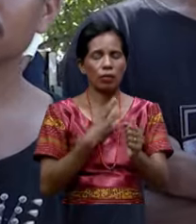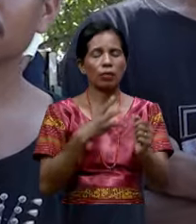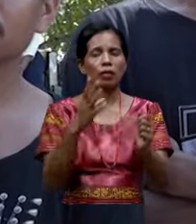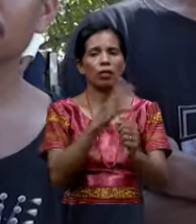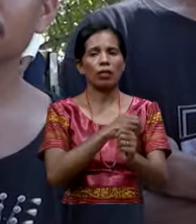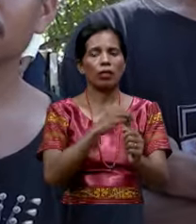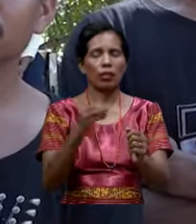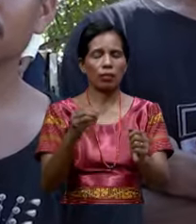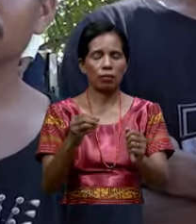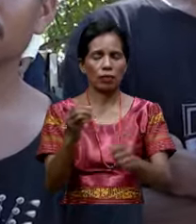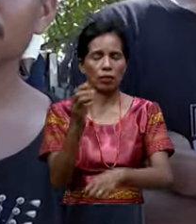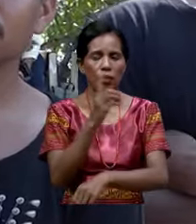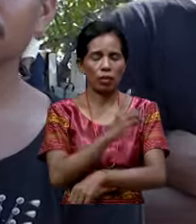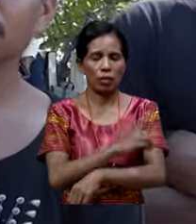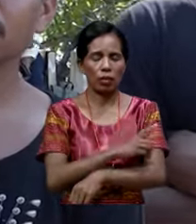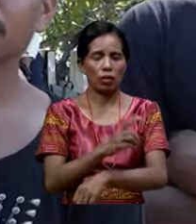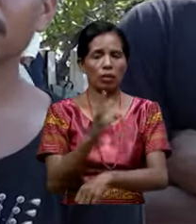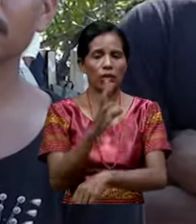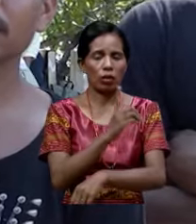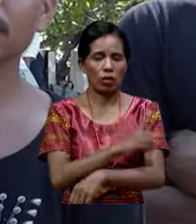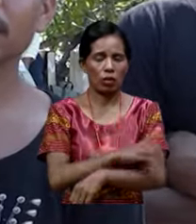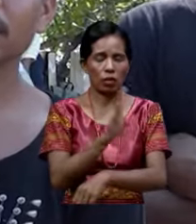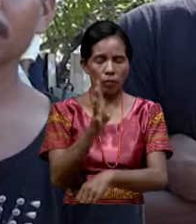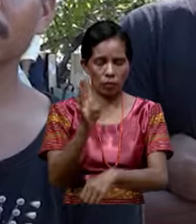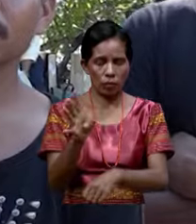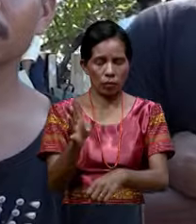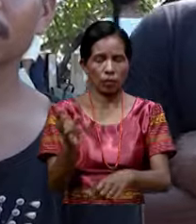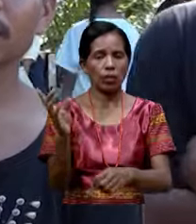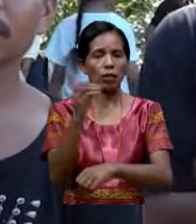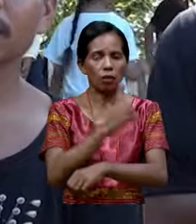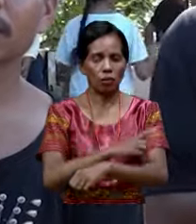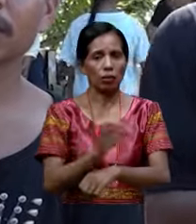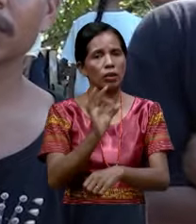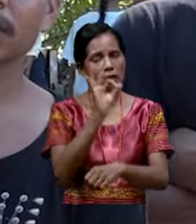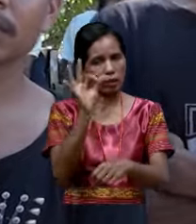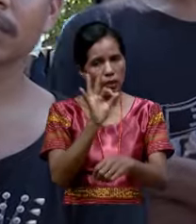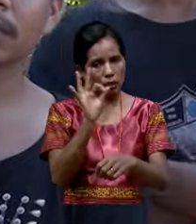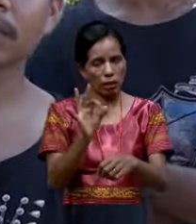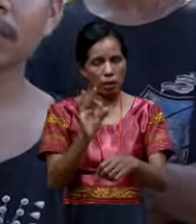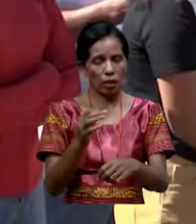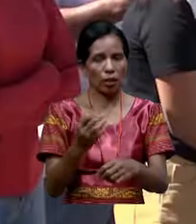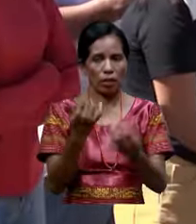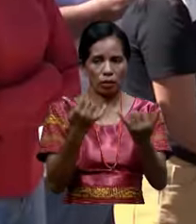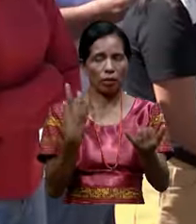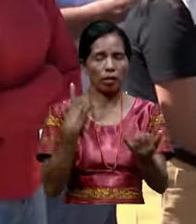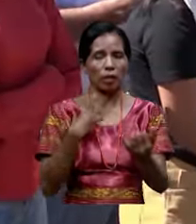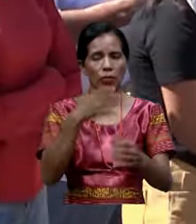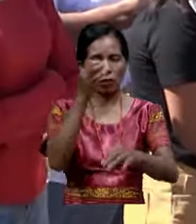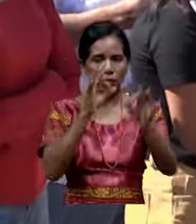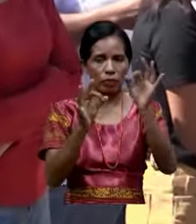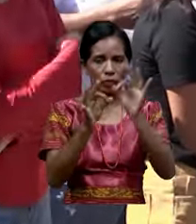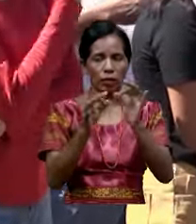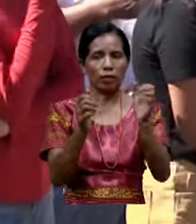durante lorong hat nulu nudar ohin sesta fera santa i ami hofiar meeting